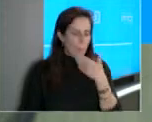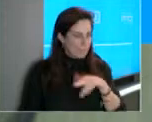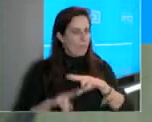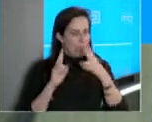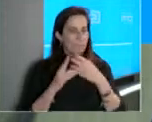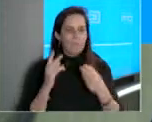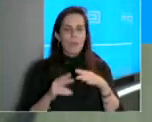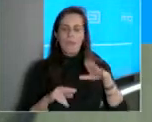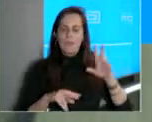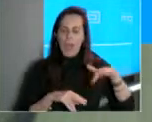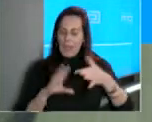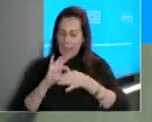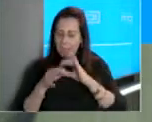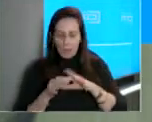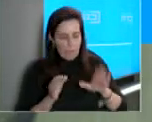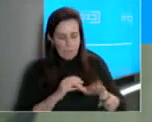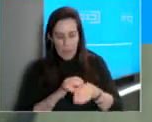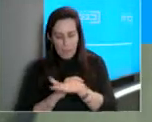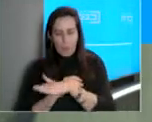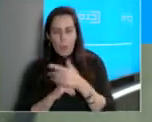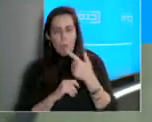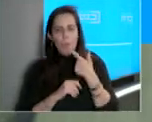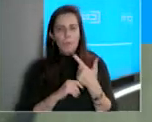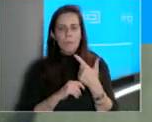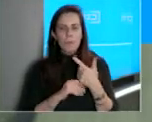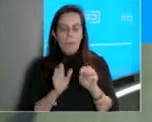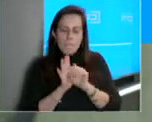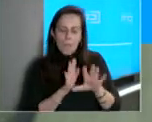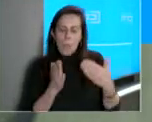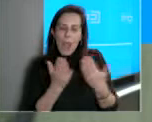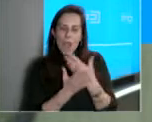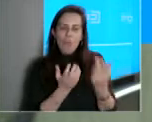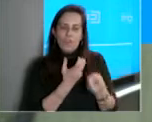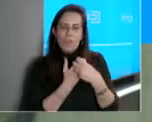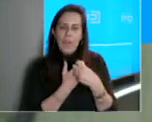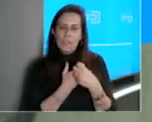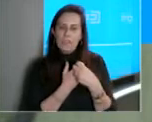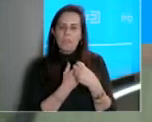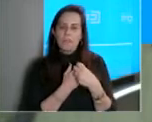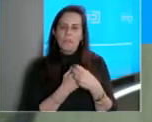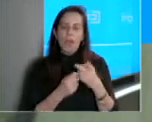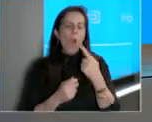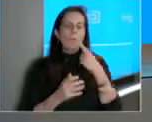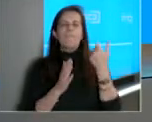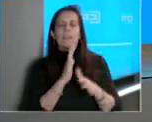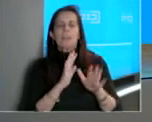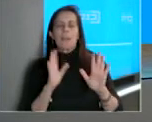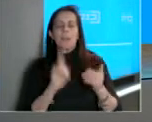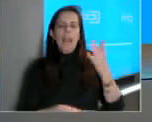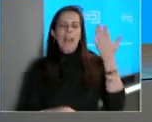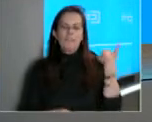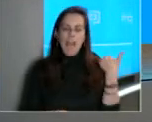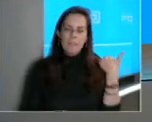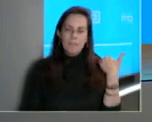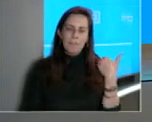ובכלל בעולם, ואז אינטרנט מגיע. כל הזמן מדברים כשמדיום חדש שנכנס לעולם שלנו, מספידים את המדיום הישן,